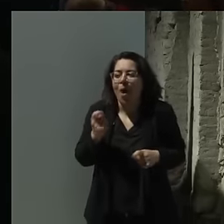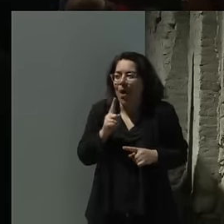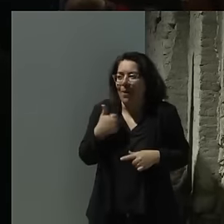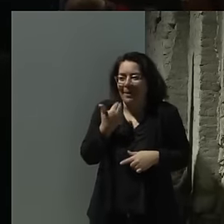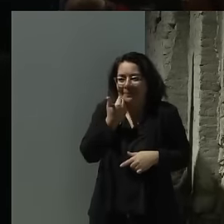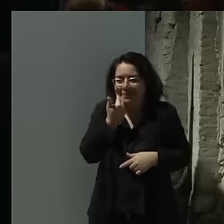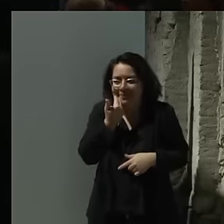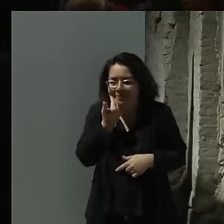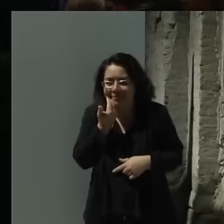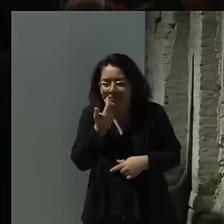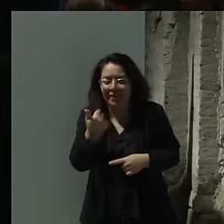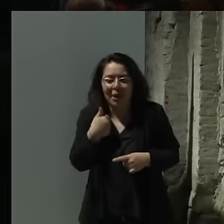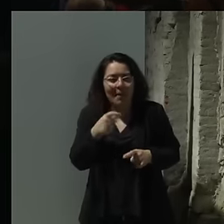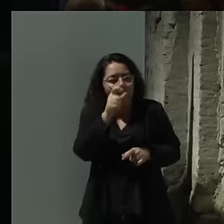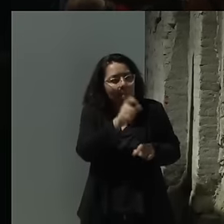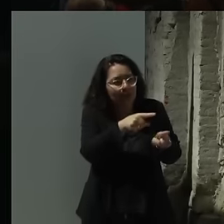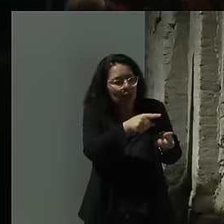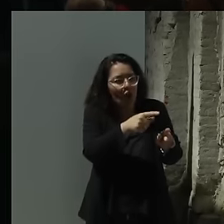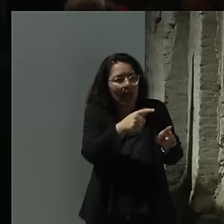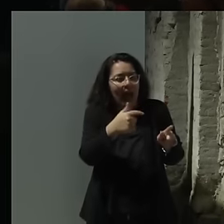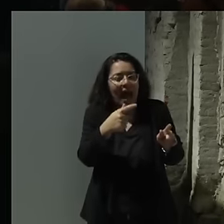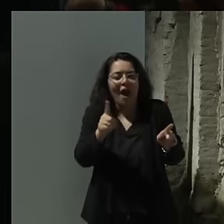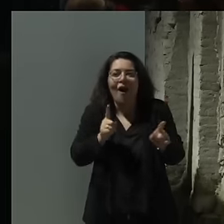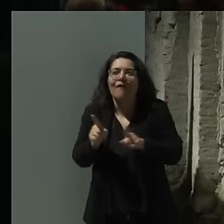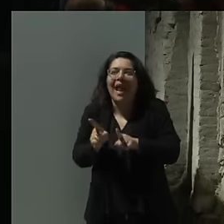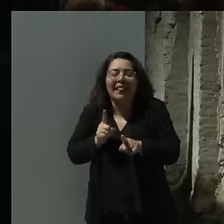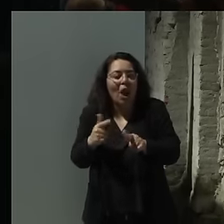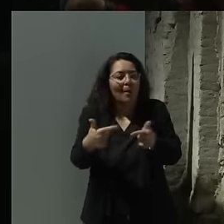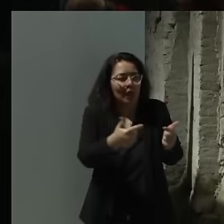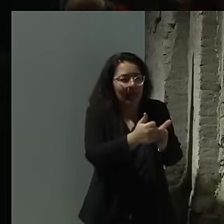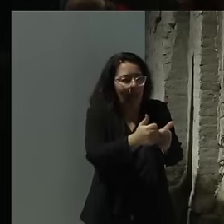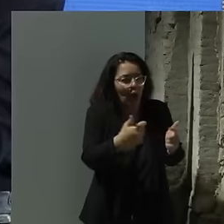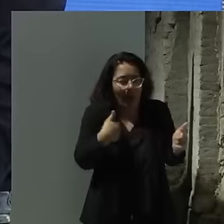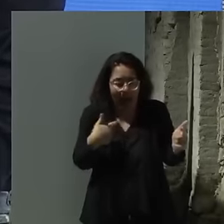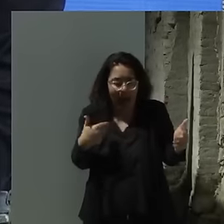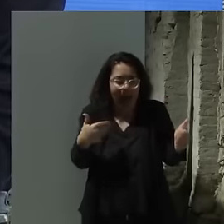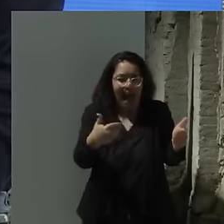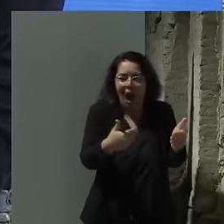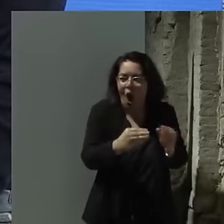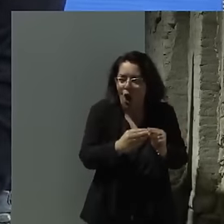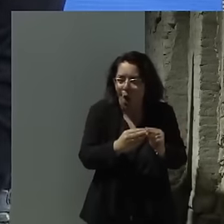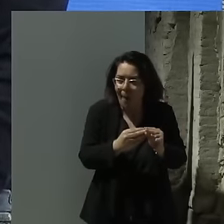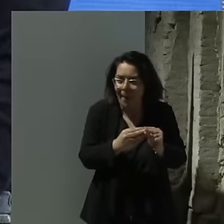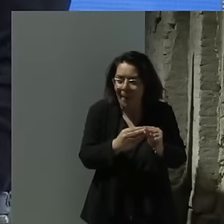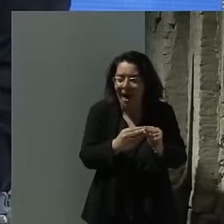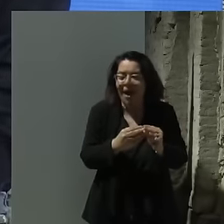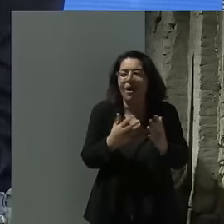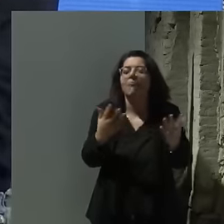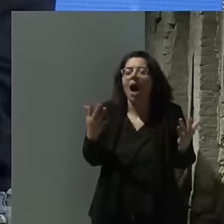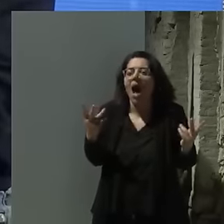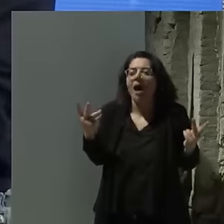vicinanza e un'amicizia con chi aveva subito un dolore di questo tipo. Eppure? Eppure, per